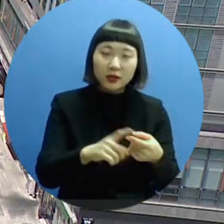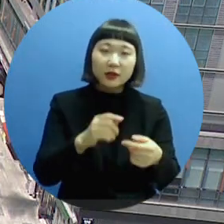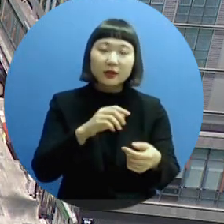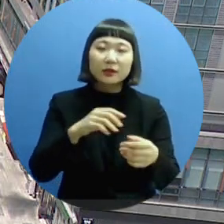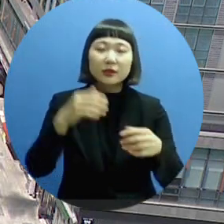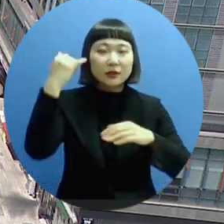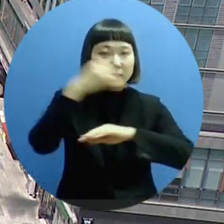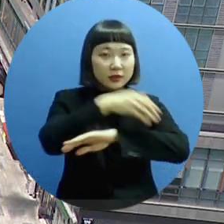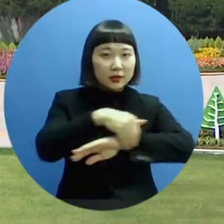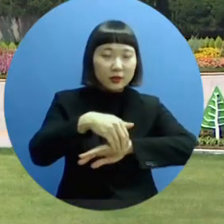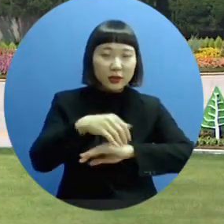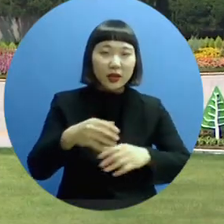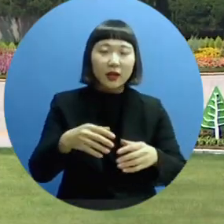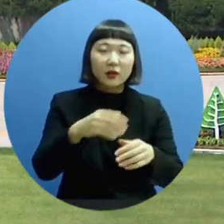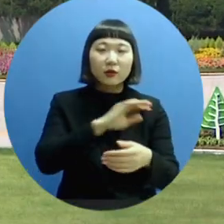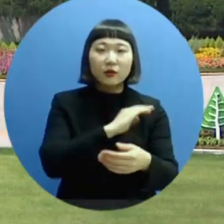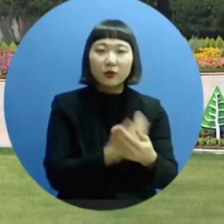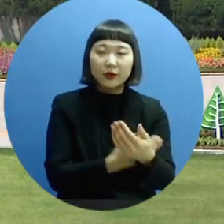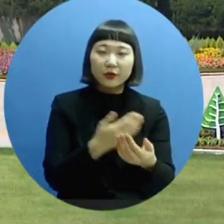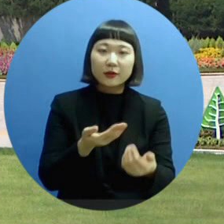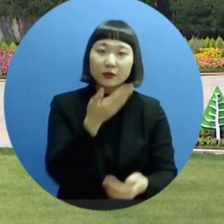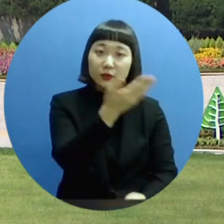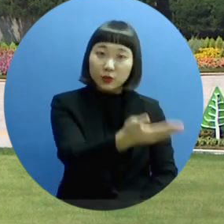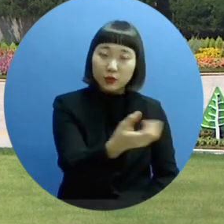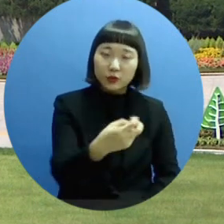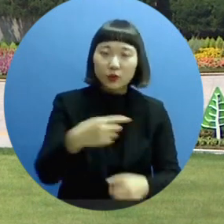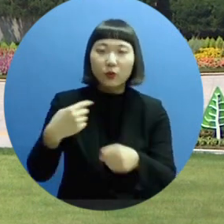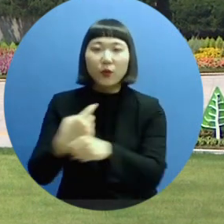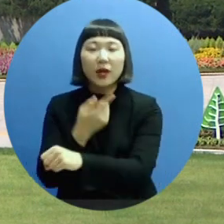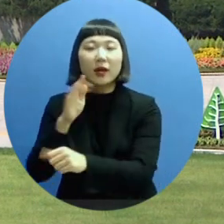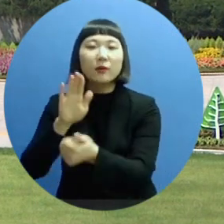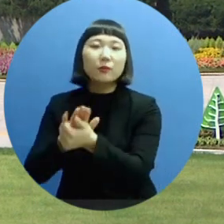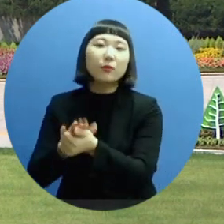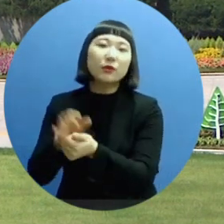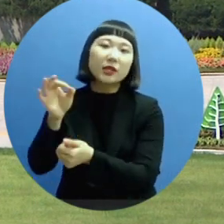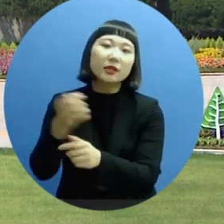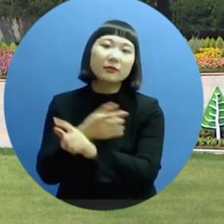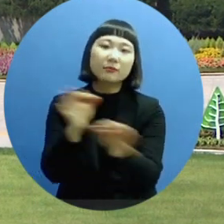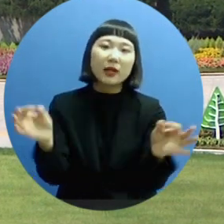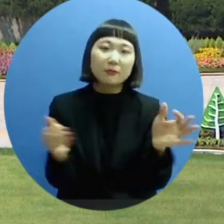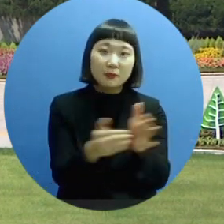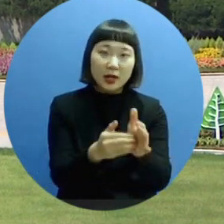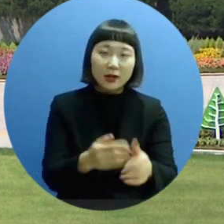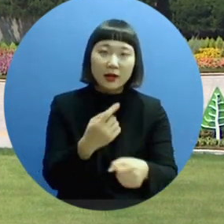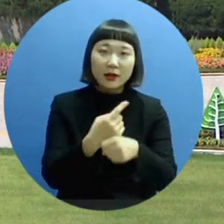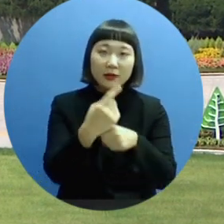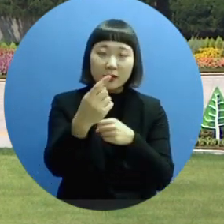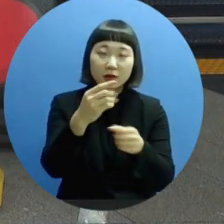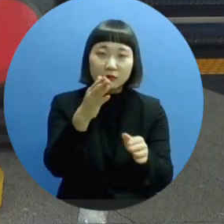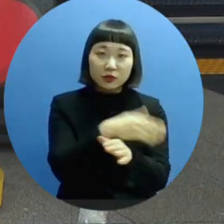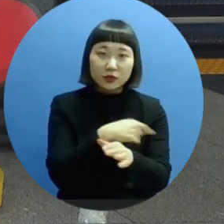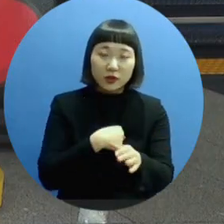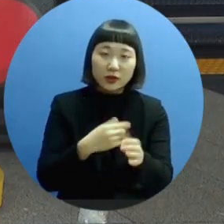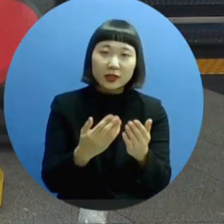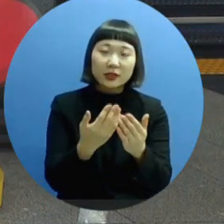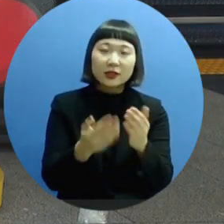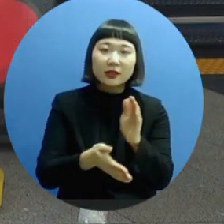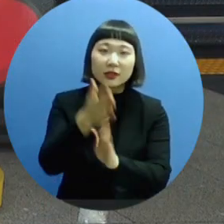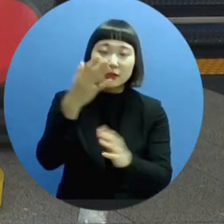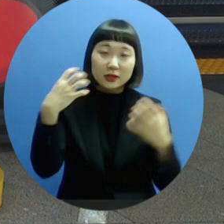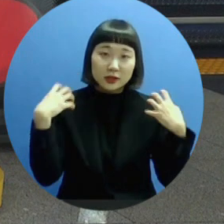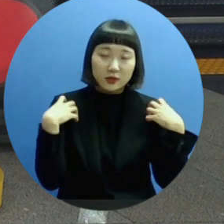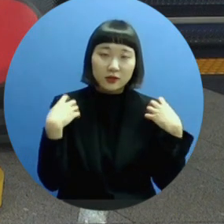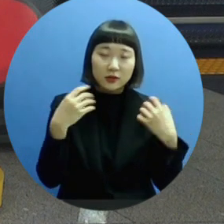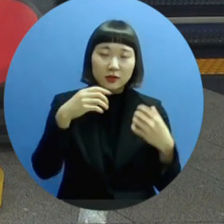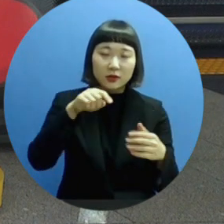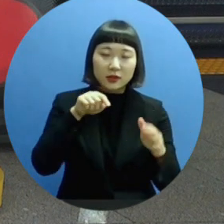상당의 보상금을 수여합니다. 시는 내년 1월 5일부터 일주일간 시청 본관 로비에서 입상